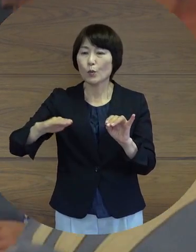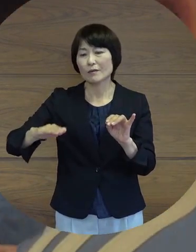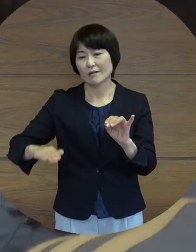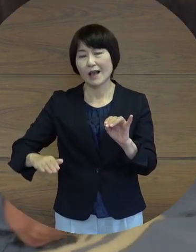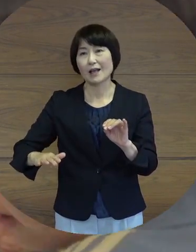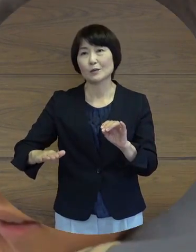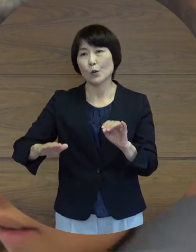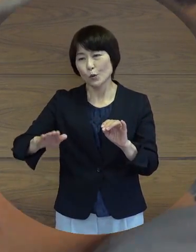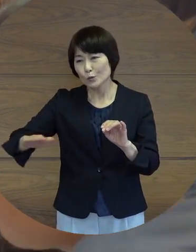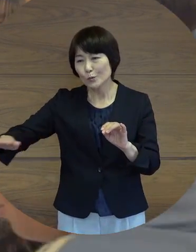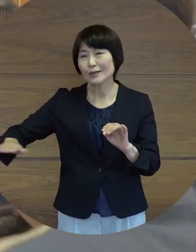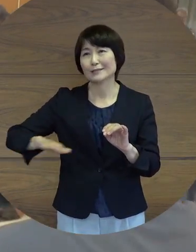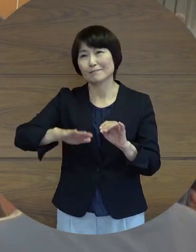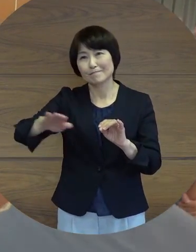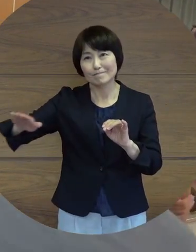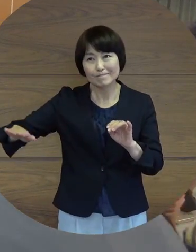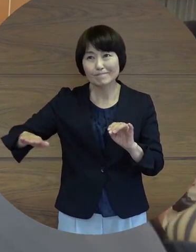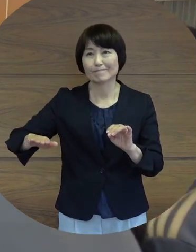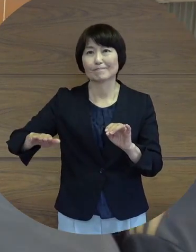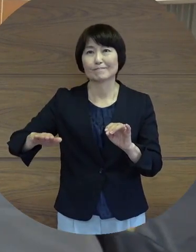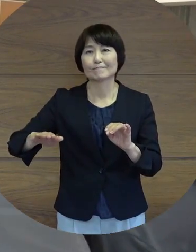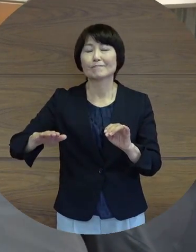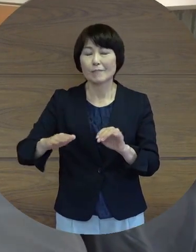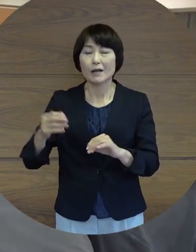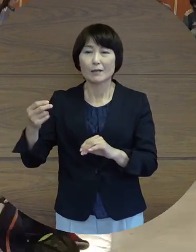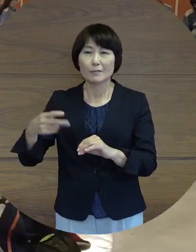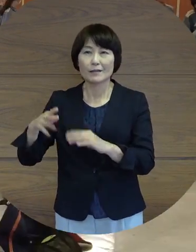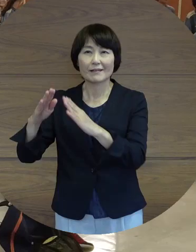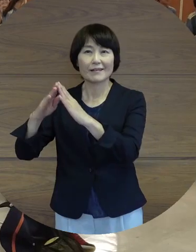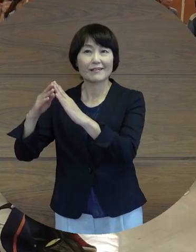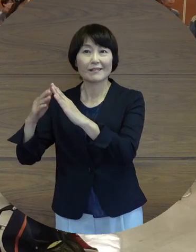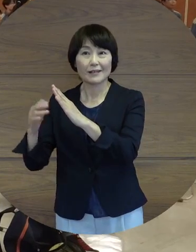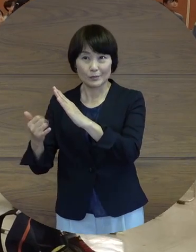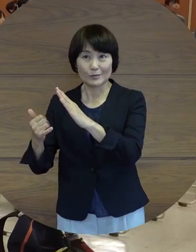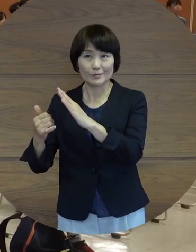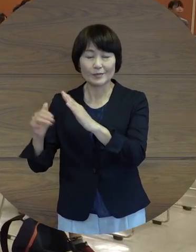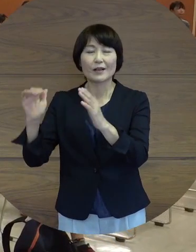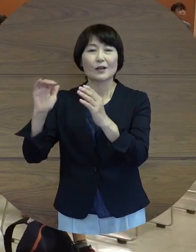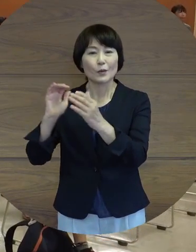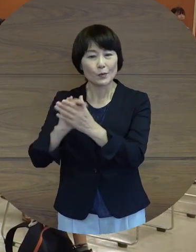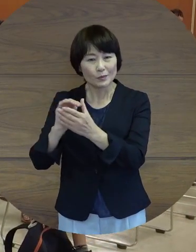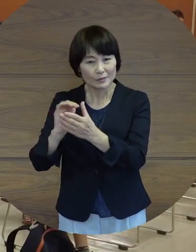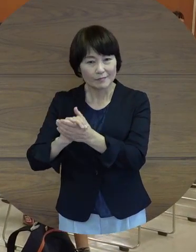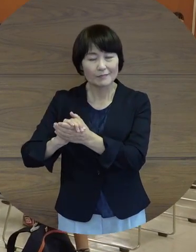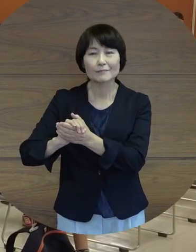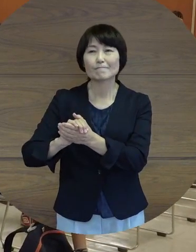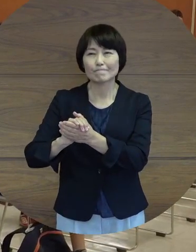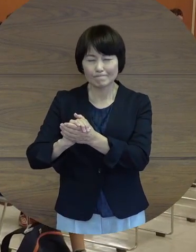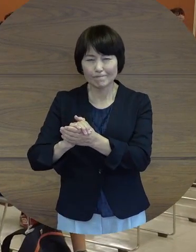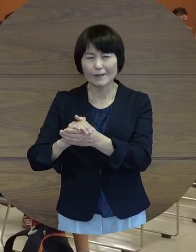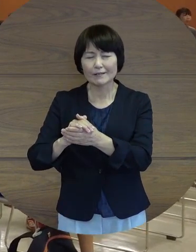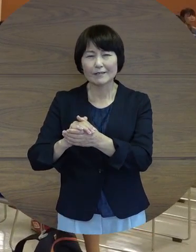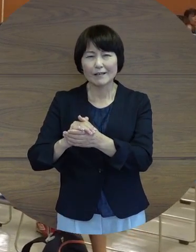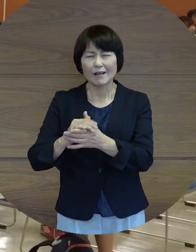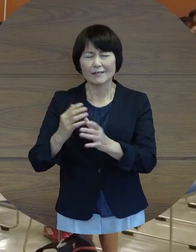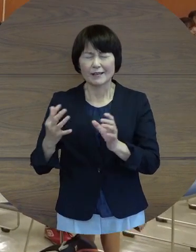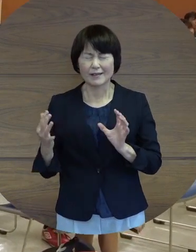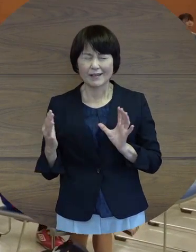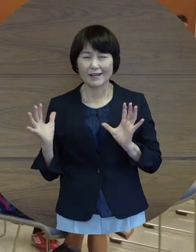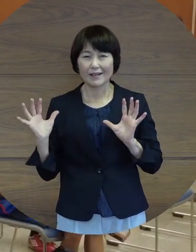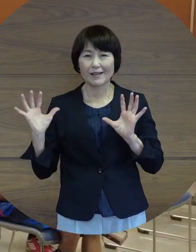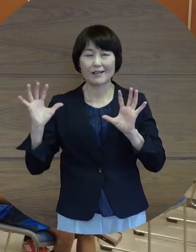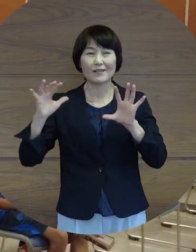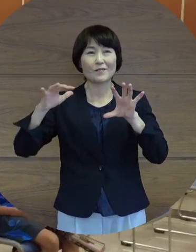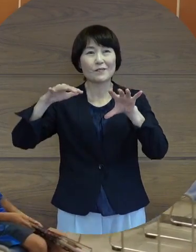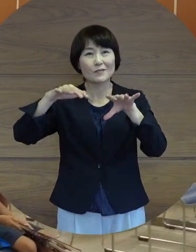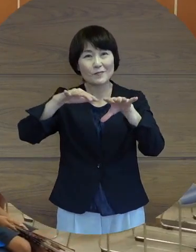後輩の子供たち、またご家族の方など、本当にご友人なんかもいらっしゃいましたけれども、本当にたくさんの